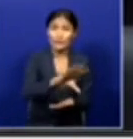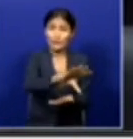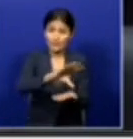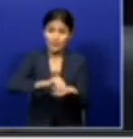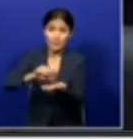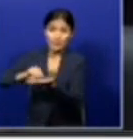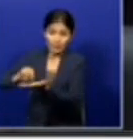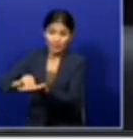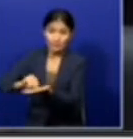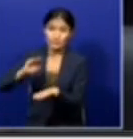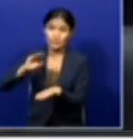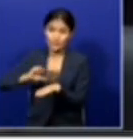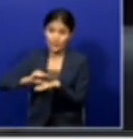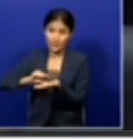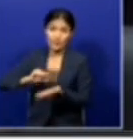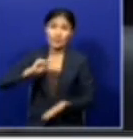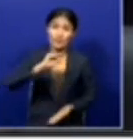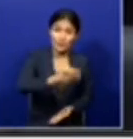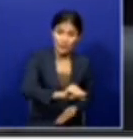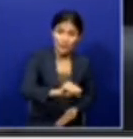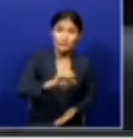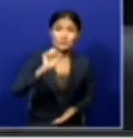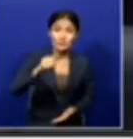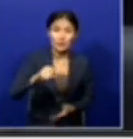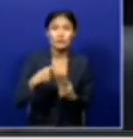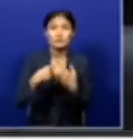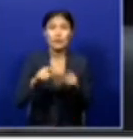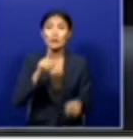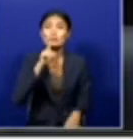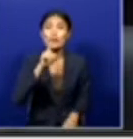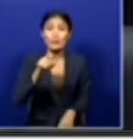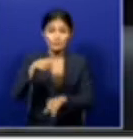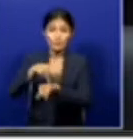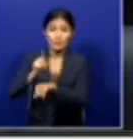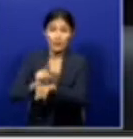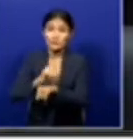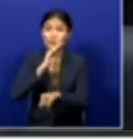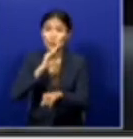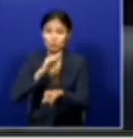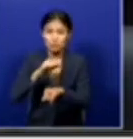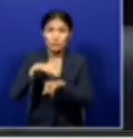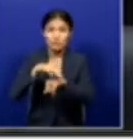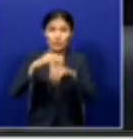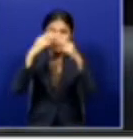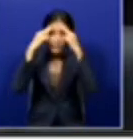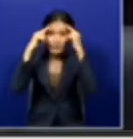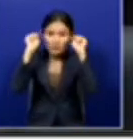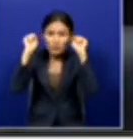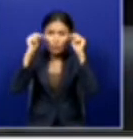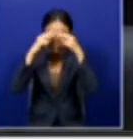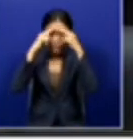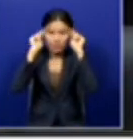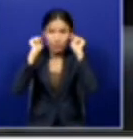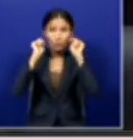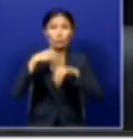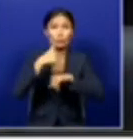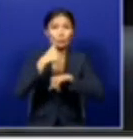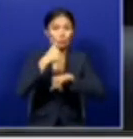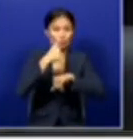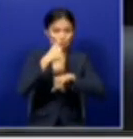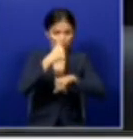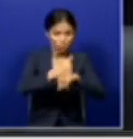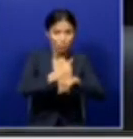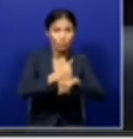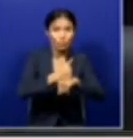แต่ถ้าท่านประธานนะครับยังเป็นนายกรัฐมนตรีอยู่เนี่ยเป็นประมุขฝ่ายบริหารนะฮะ